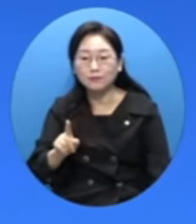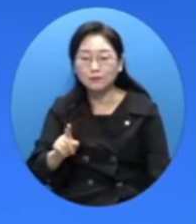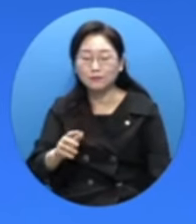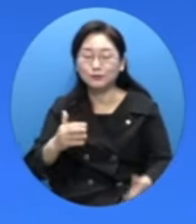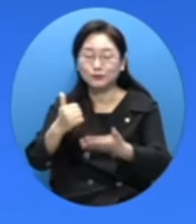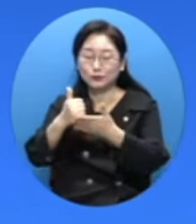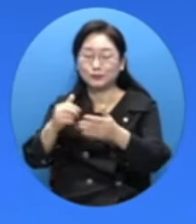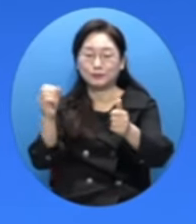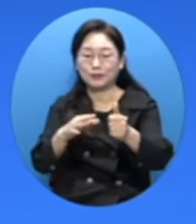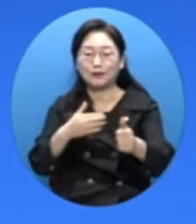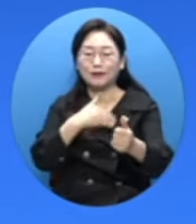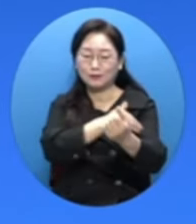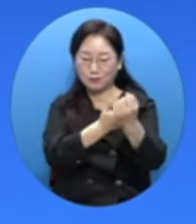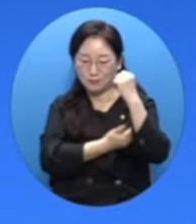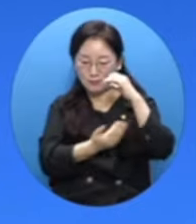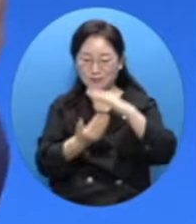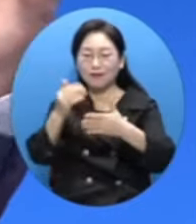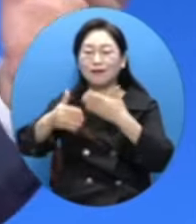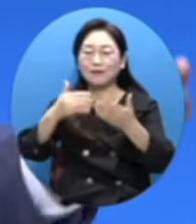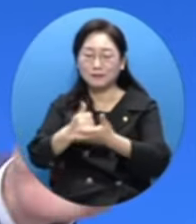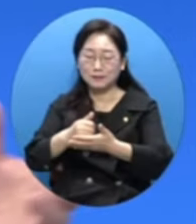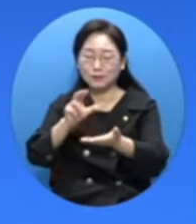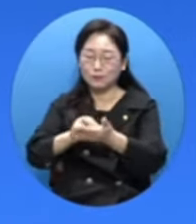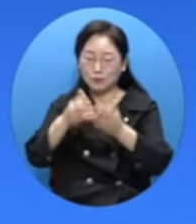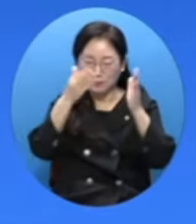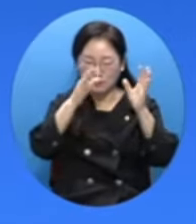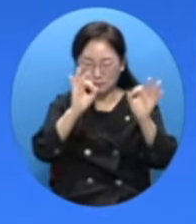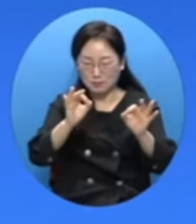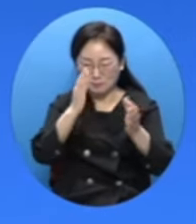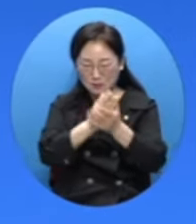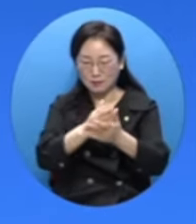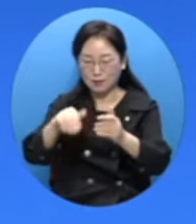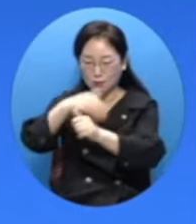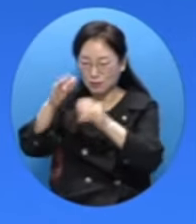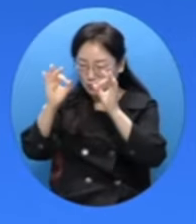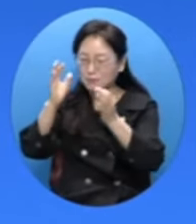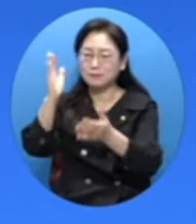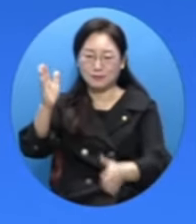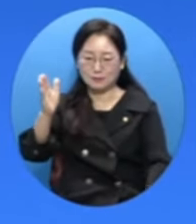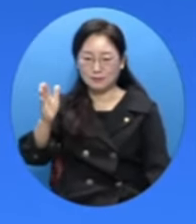나는 전능한 하나님이라. 문제를 바라보지 말고 환경을 바라보지 말고